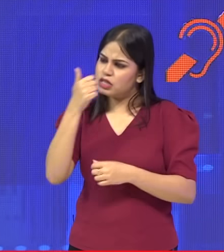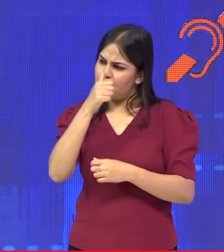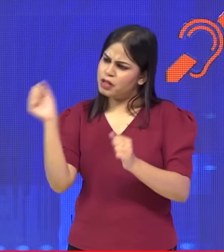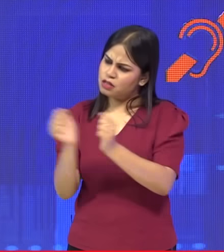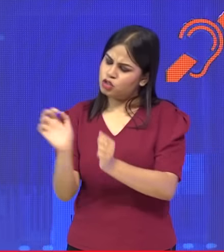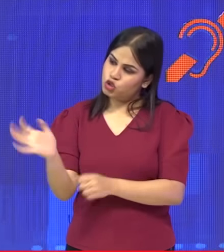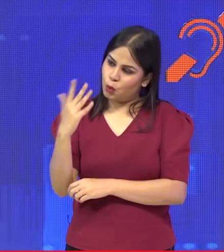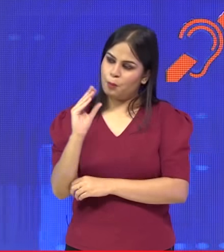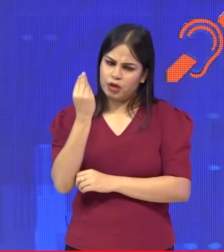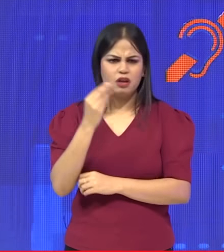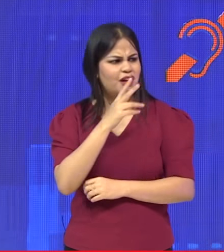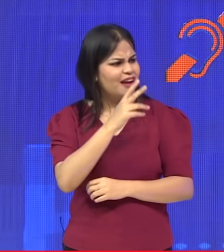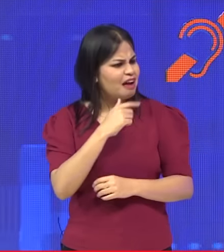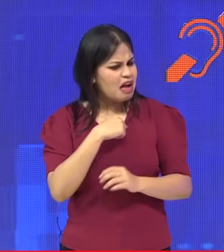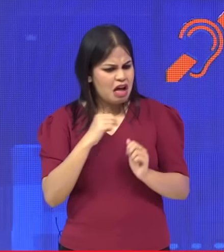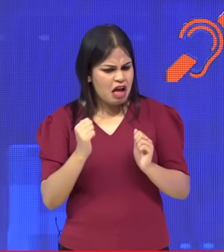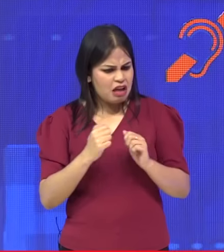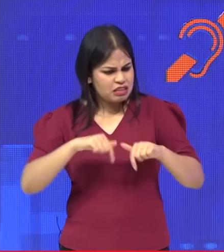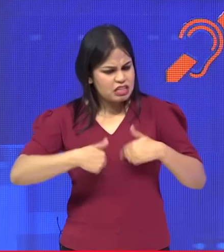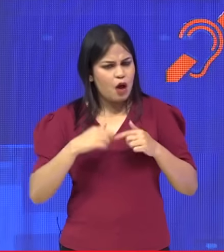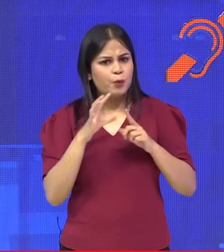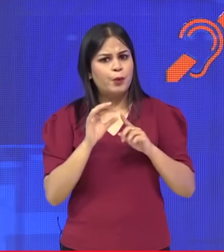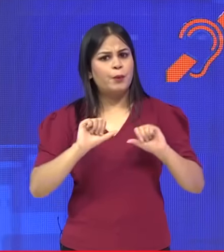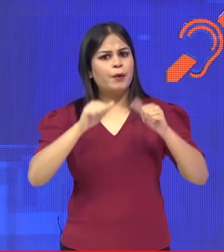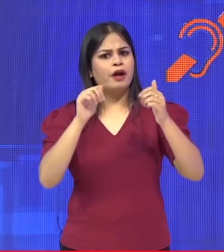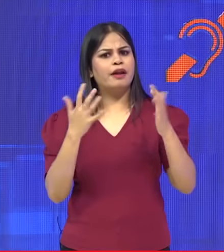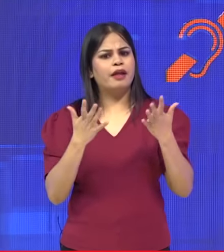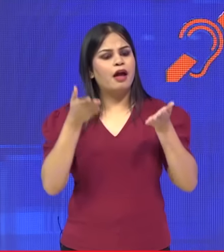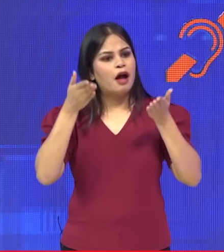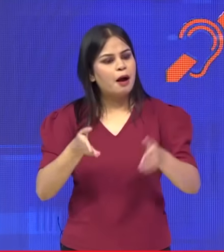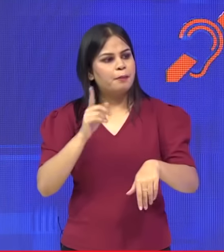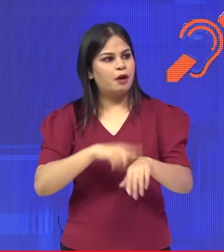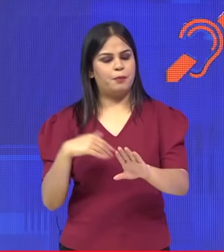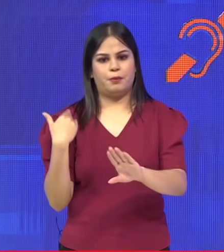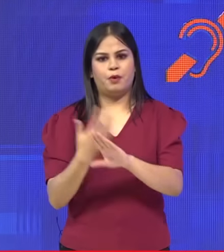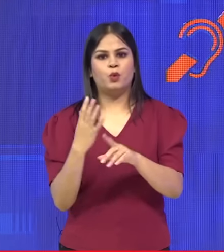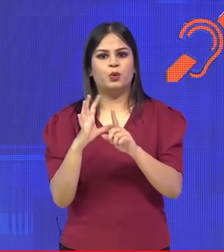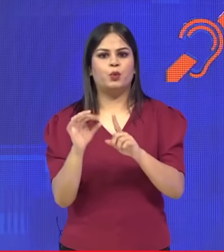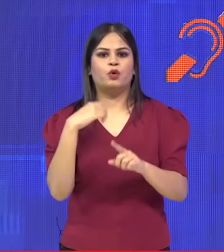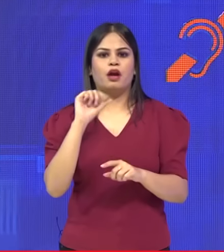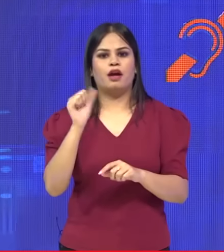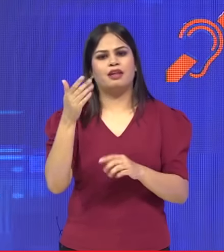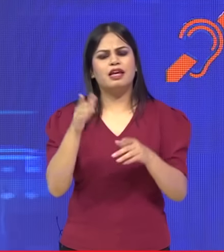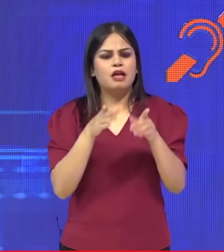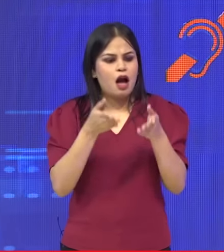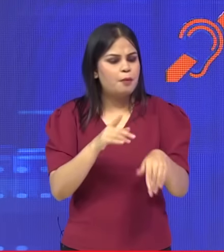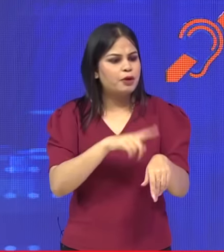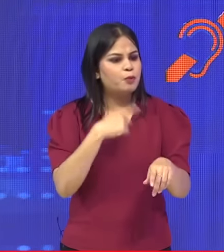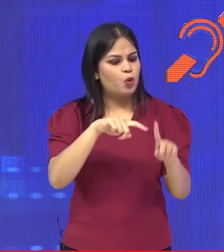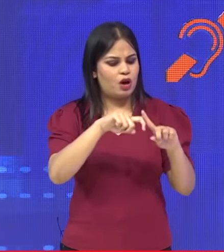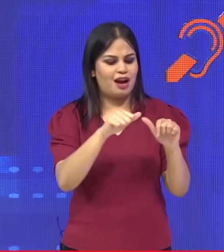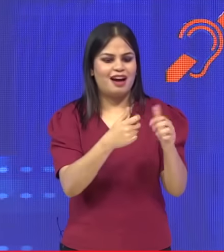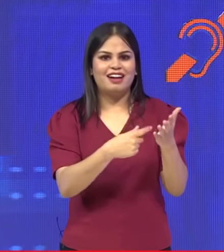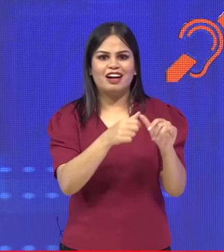खुद सेट नहीं कर का रहा हूं सर इतने सालों के बाद तो आदित्य कम करना शुरू किया अब करण जोहार का फोन आया की एक फिल्म